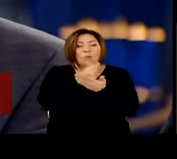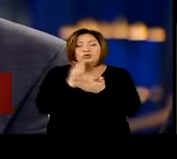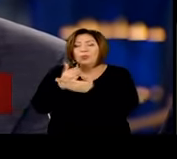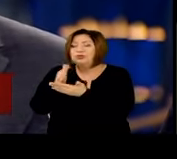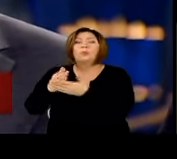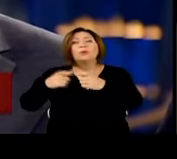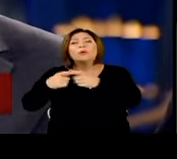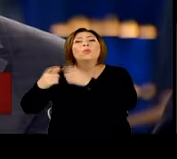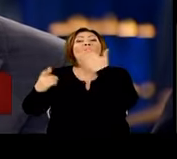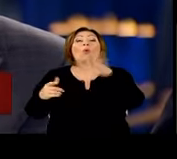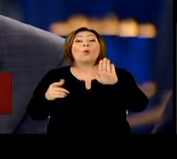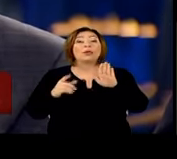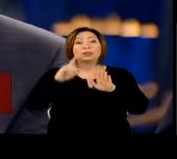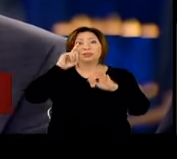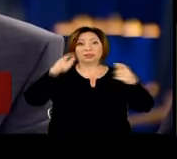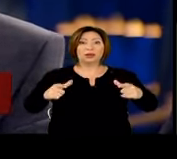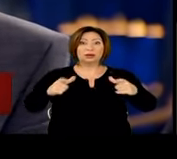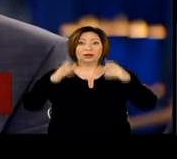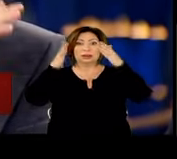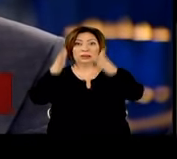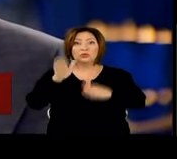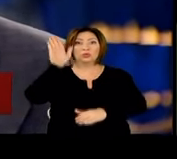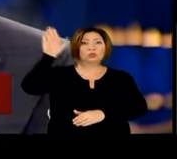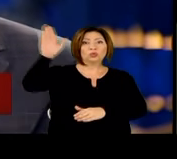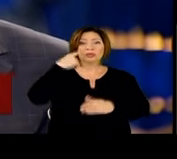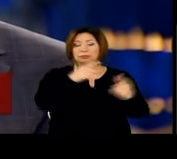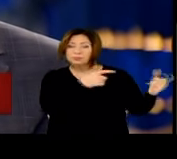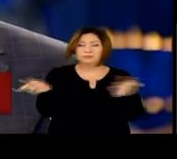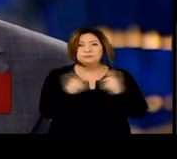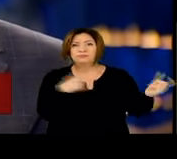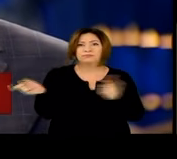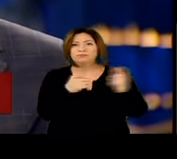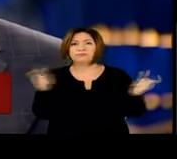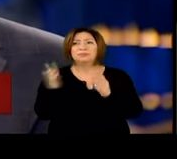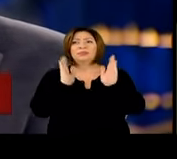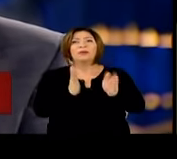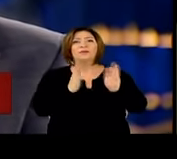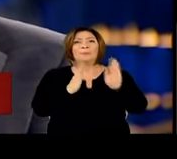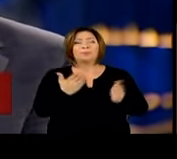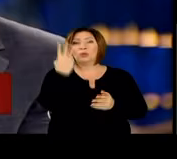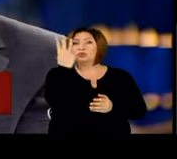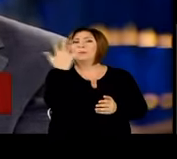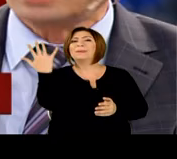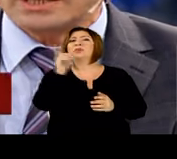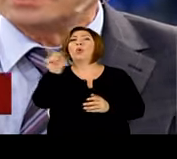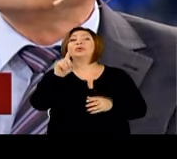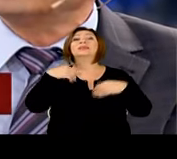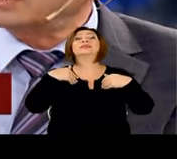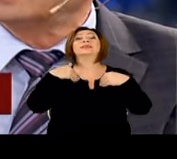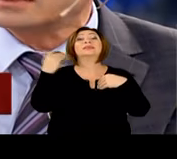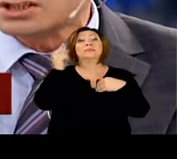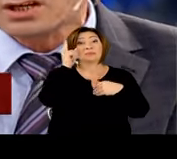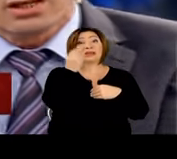kebapta. Tek gider, dur işaretini alana kadar devam eder. Yani 3 tane, 5 tane, 10 tane yiyen